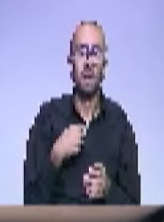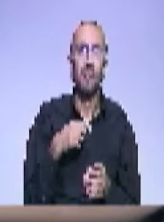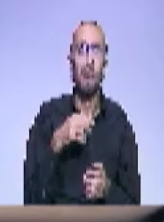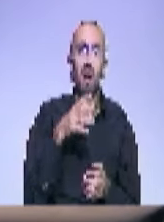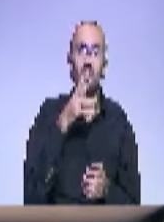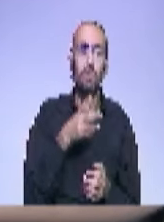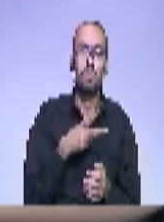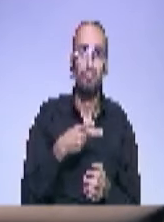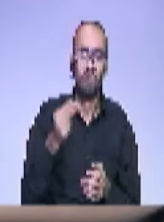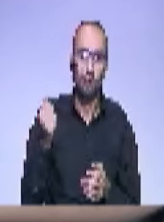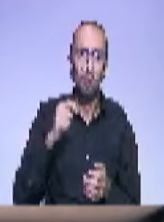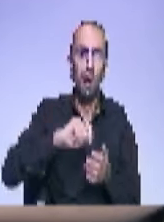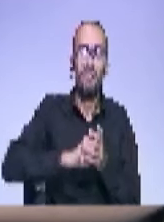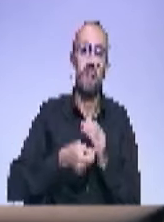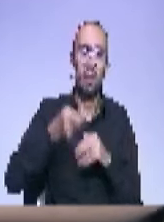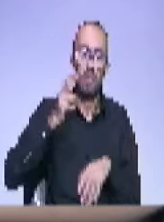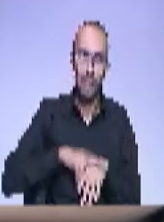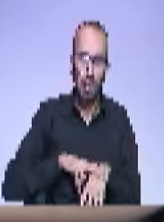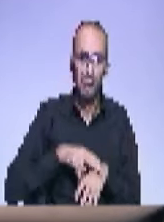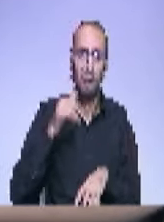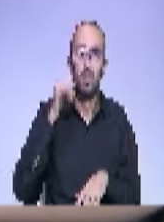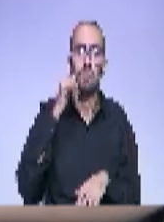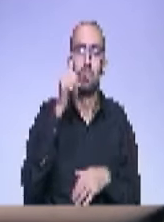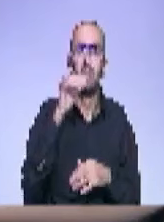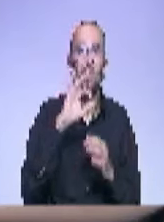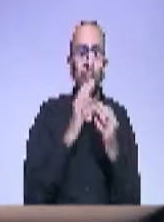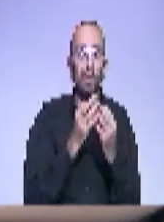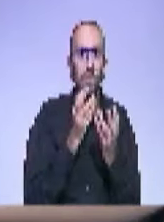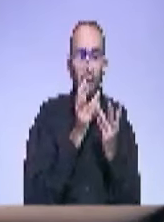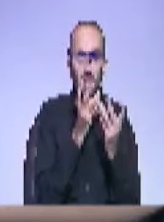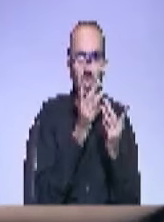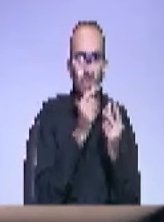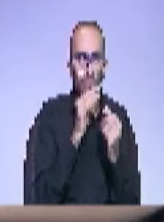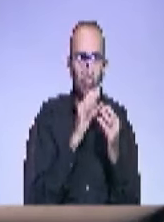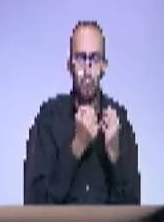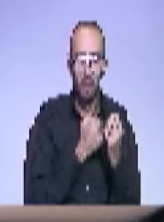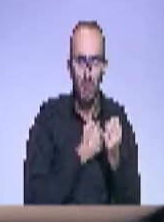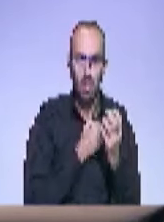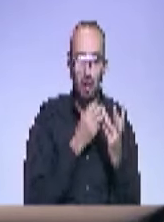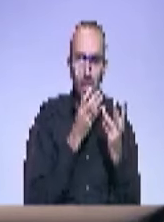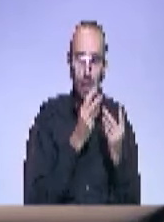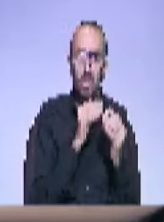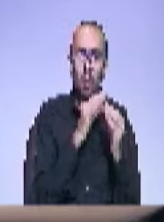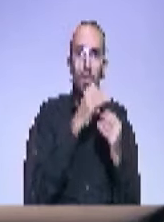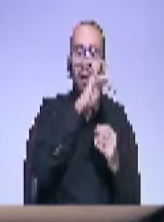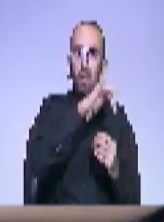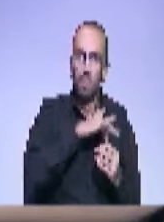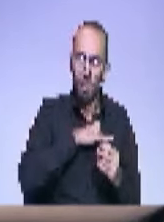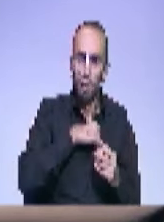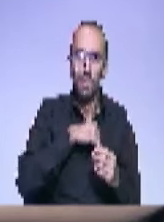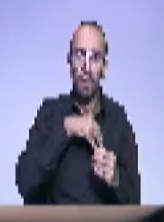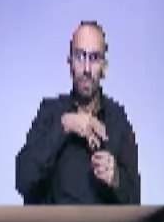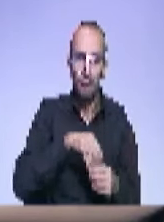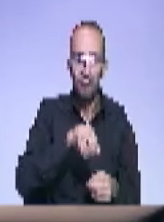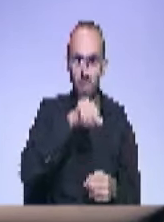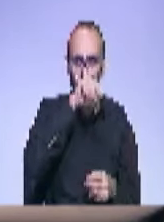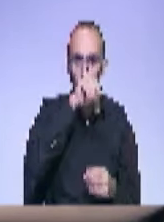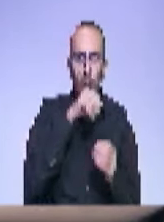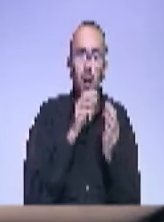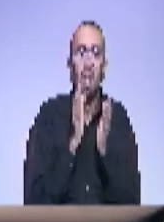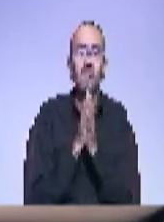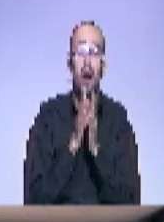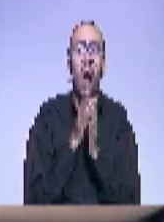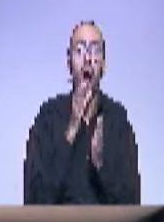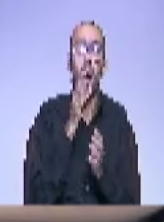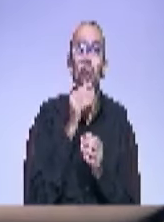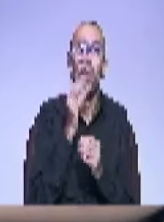مشي وسابني وقفلوا عليا الباب تاني. اتصلوا باهلي فهموهم ان انا عامله مشكله كبيره، وجم اهلي خلوني انزل ابوس ايد حمايه واقول له معلش